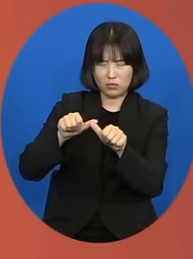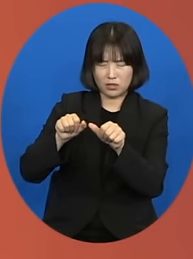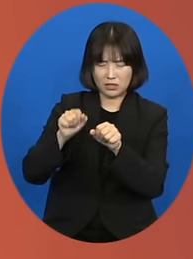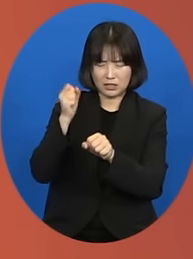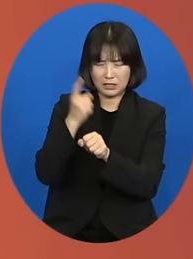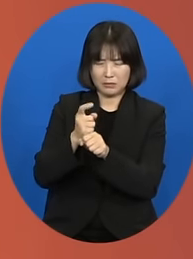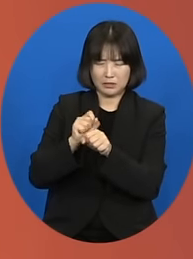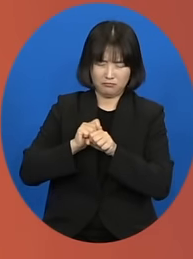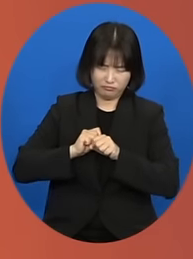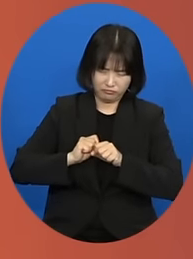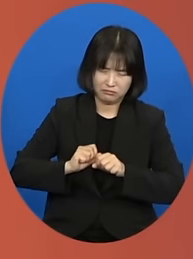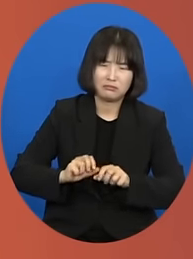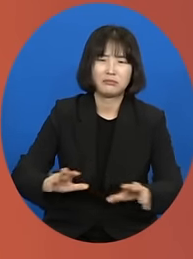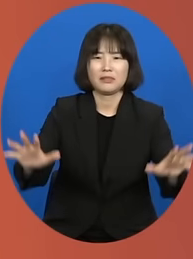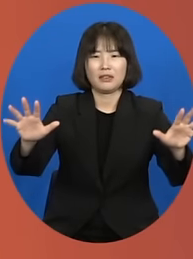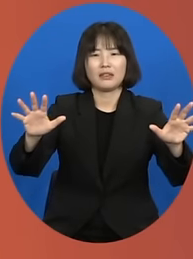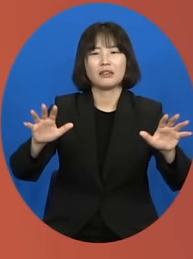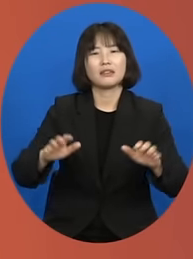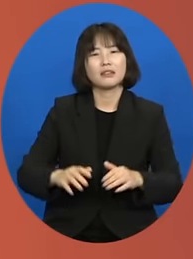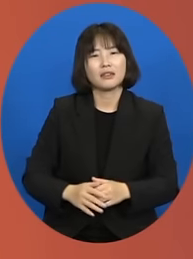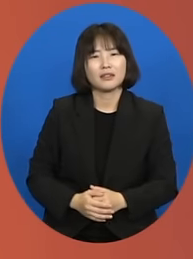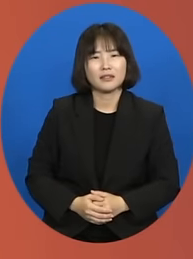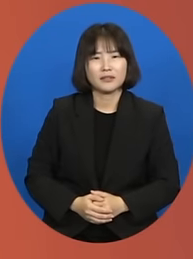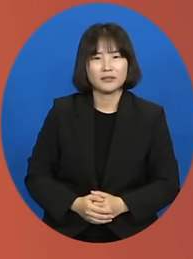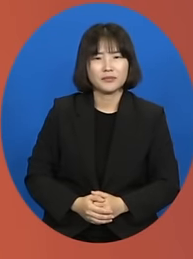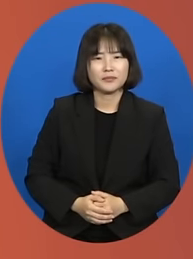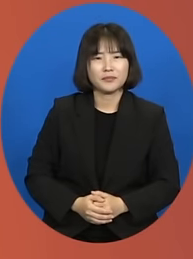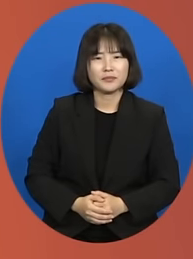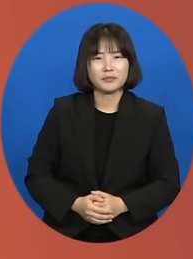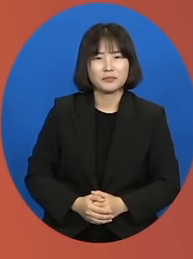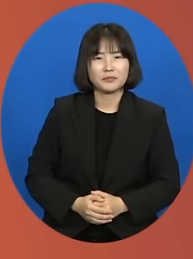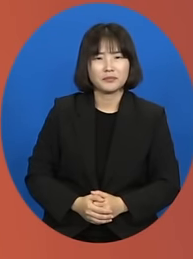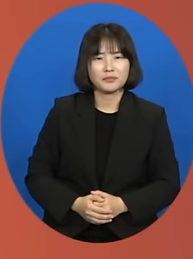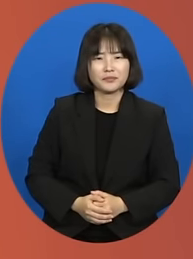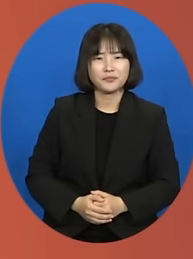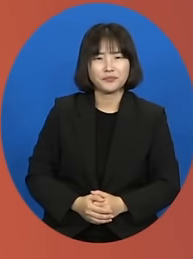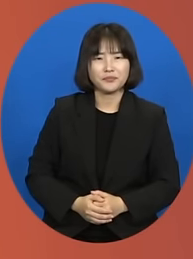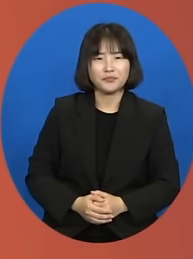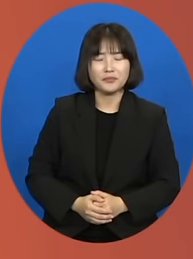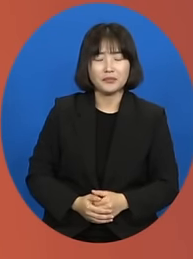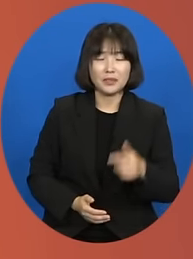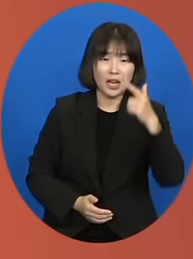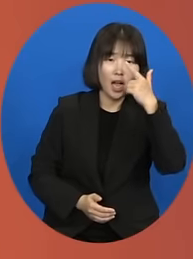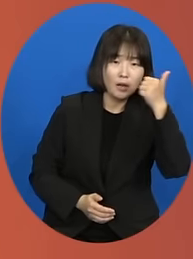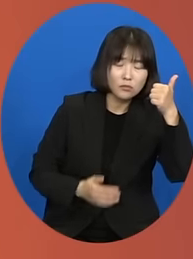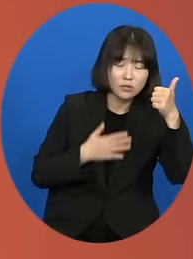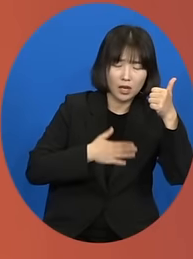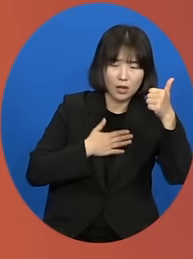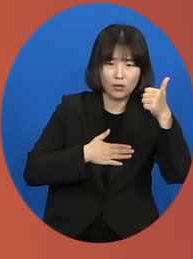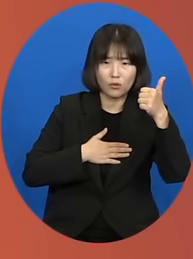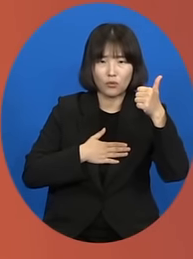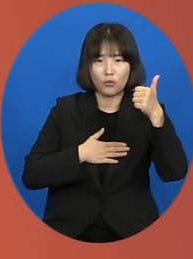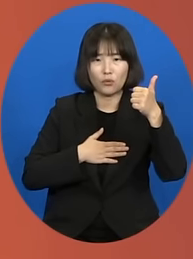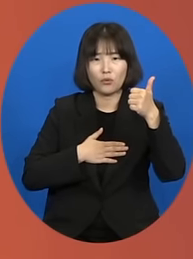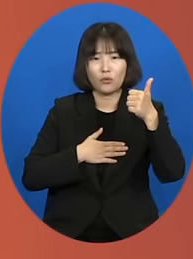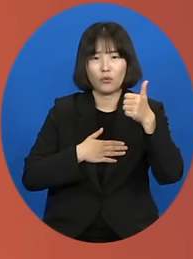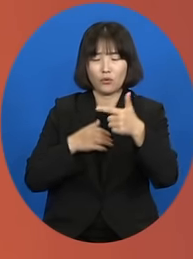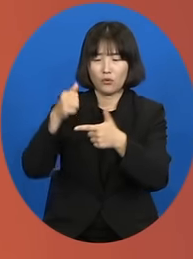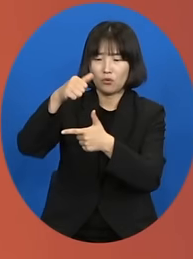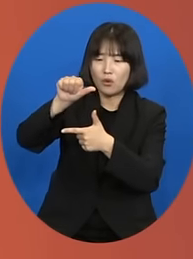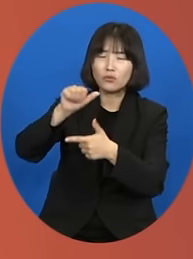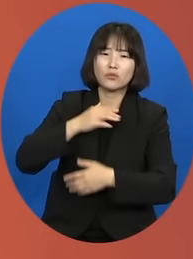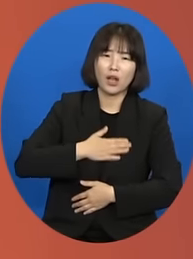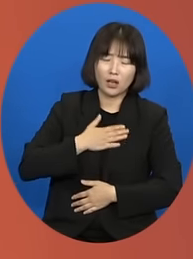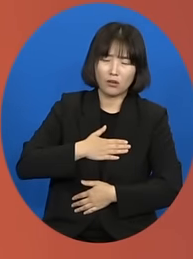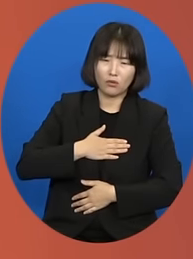온 동네 안에 다 퍼졌다는 것입니다. 큰형도 알고 아버지도 알고 동네 사람들도 다 알고